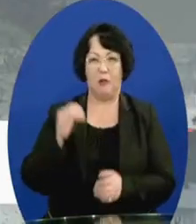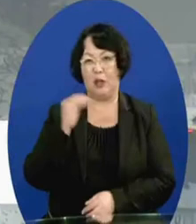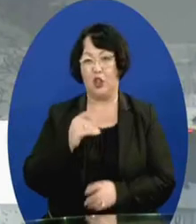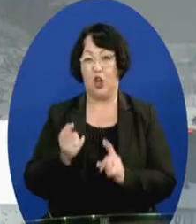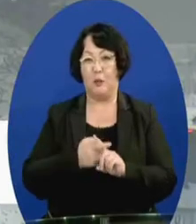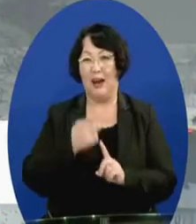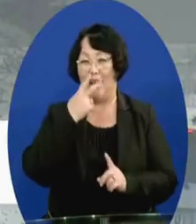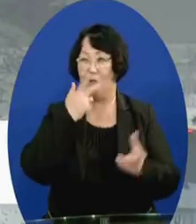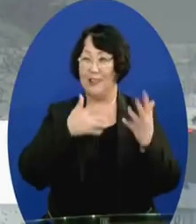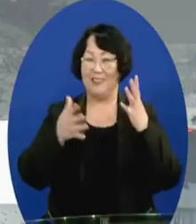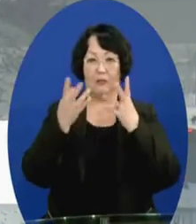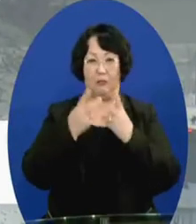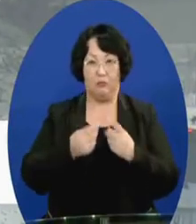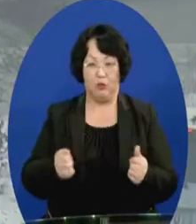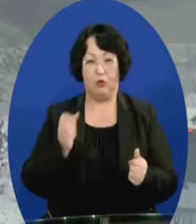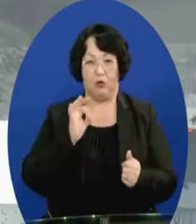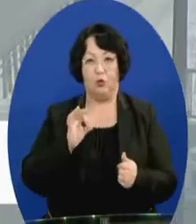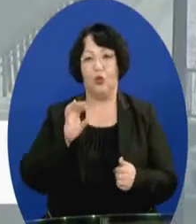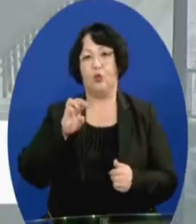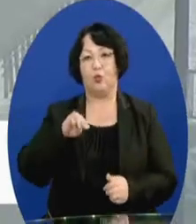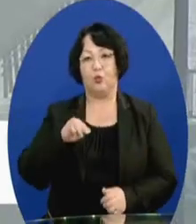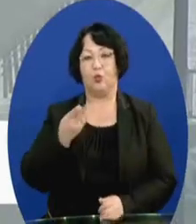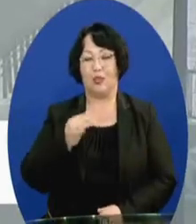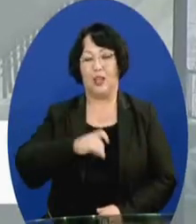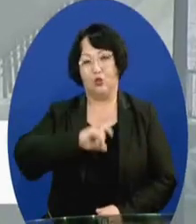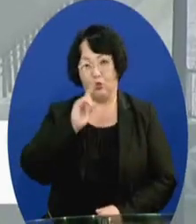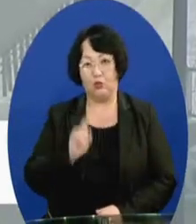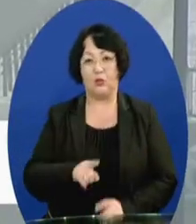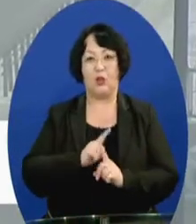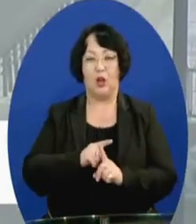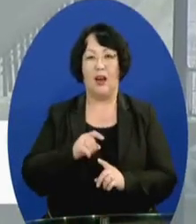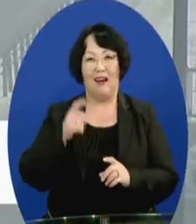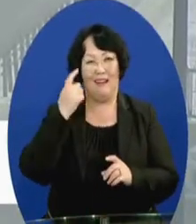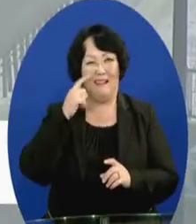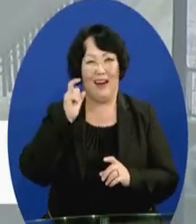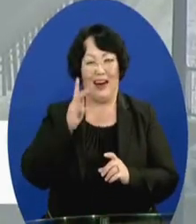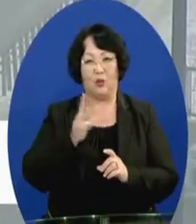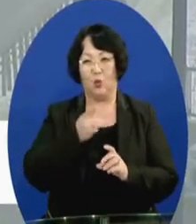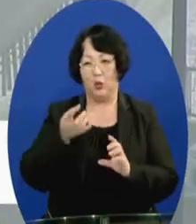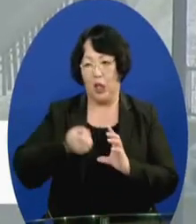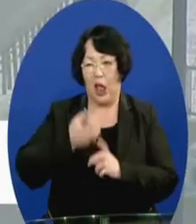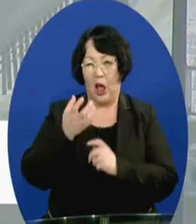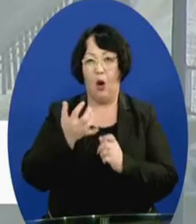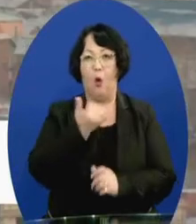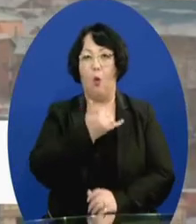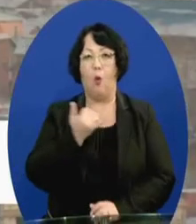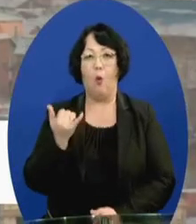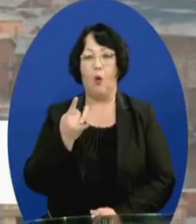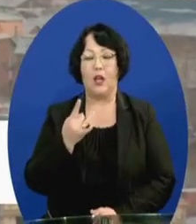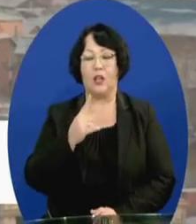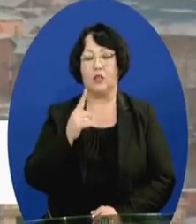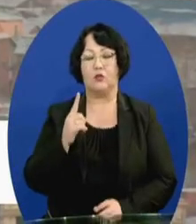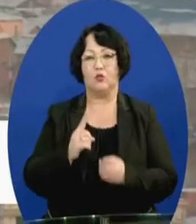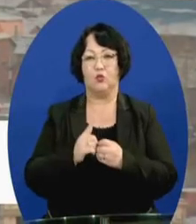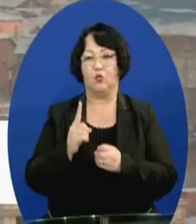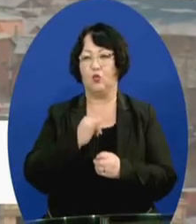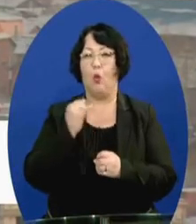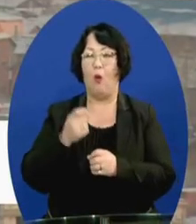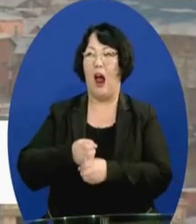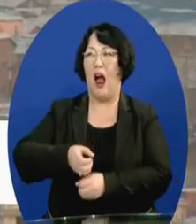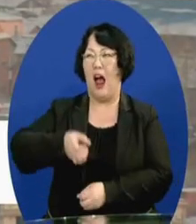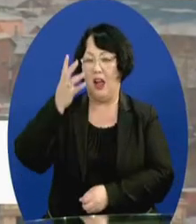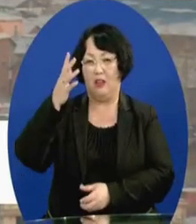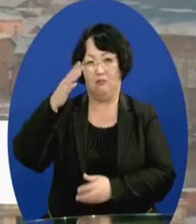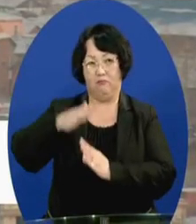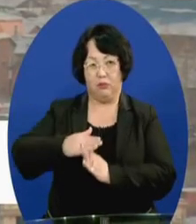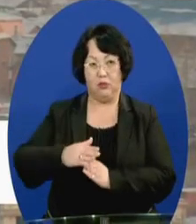шалтгаалдаг агаарын бохирдлыг бууруулахаас гадна тусгай зөвшөөрлийн дагуу түүхийн нүүрс төлдөг ажилгүй нэгжүүдийн уурын зурхыг өөрчилж дэд бүтцэд холбох